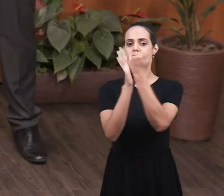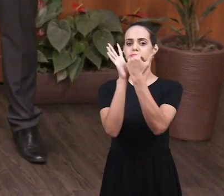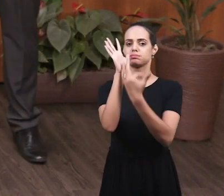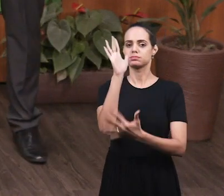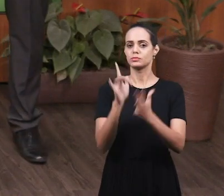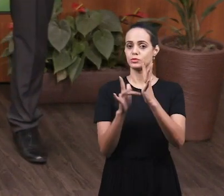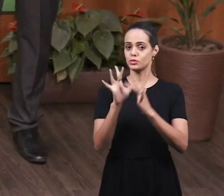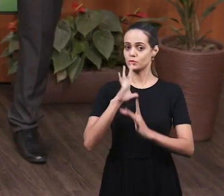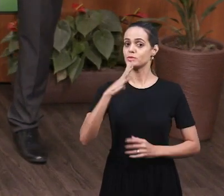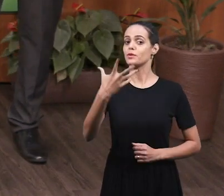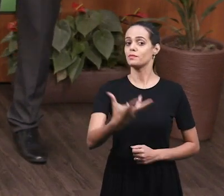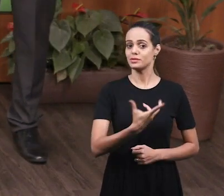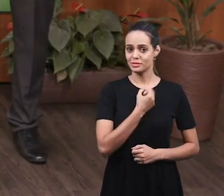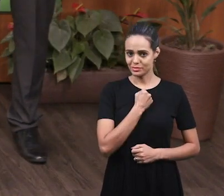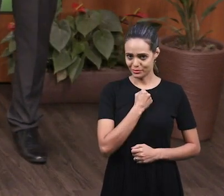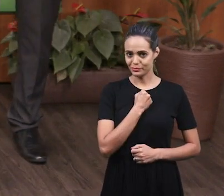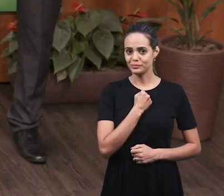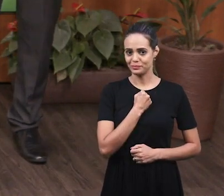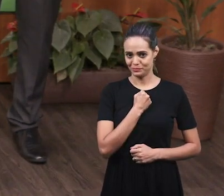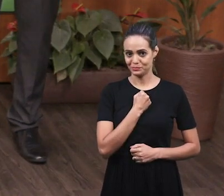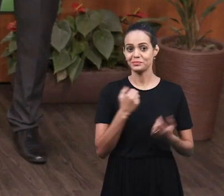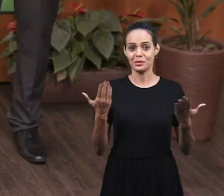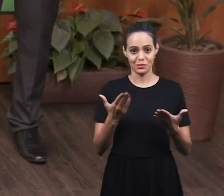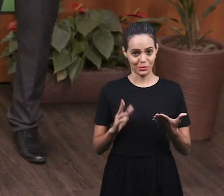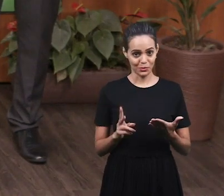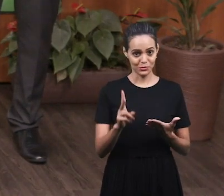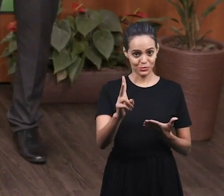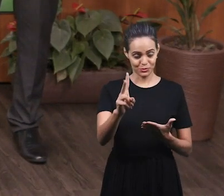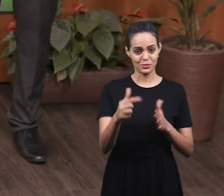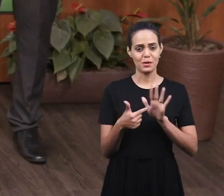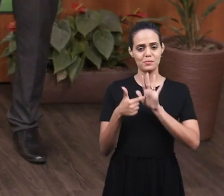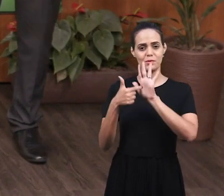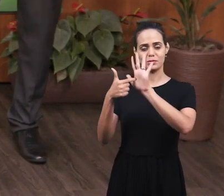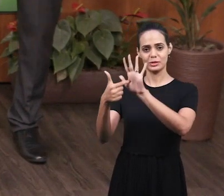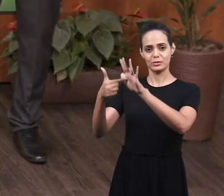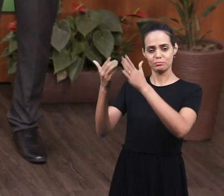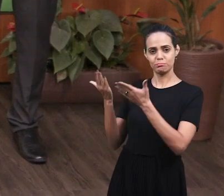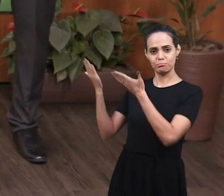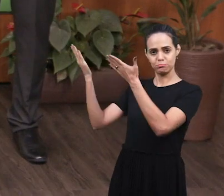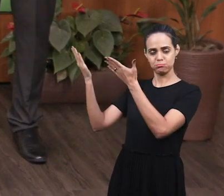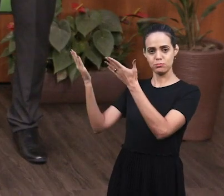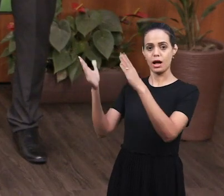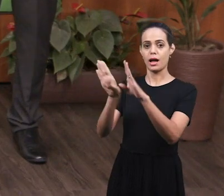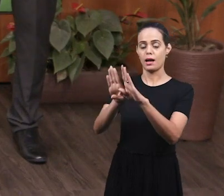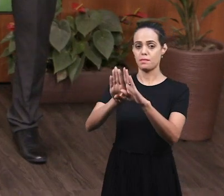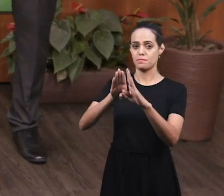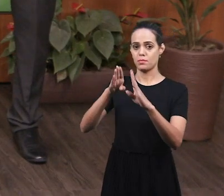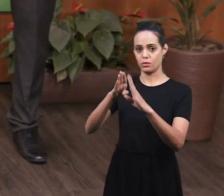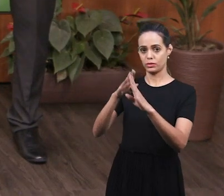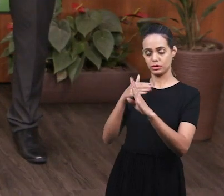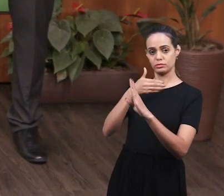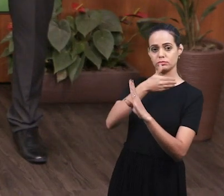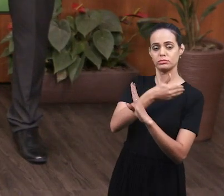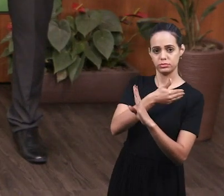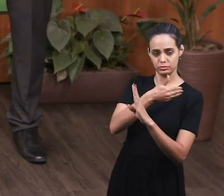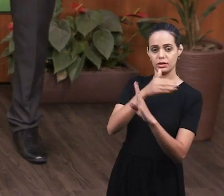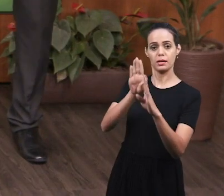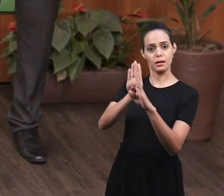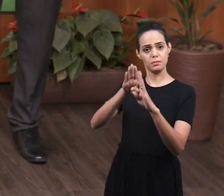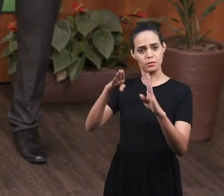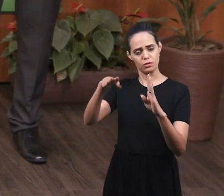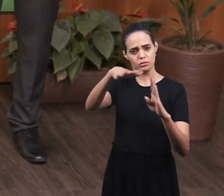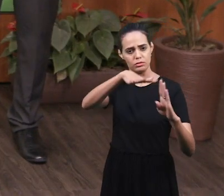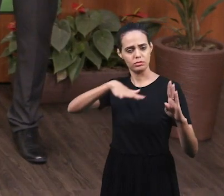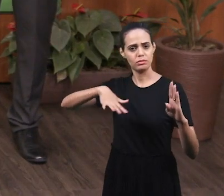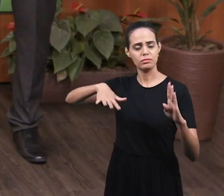du Seigneur Jésus. Nous allons avancer maintenant en montrant la porte de la